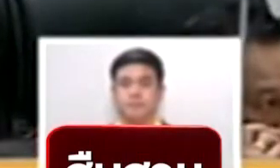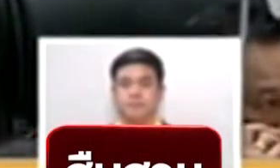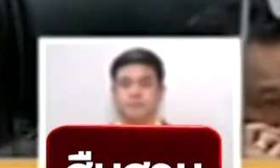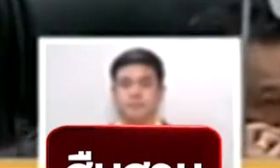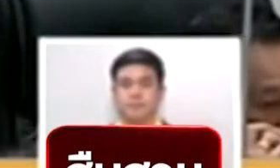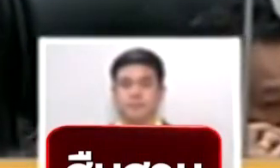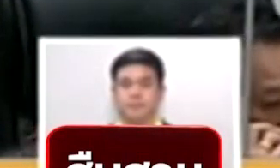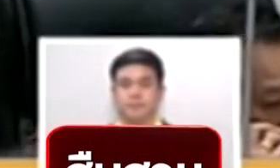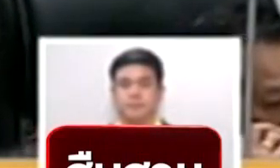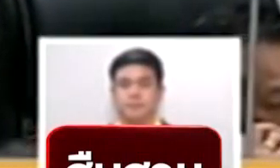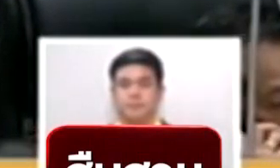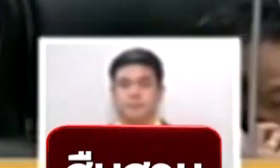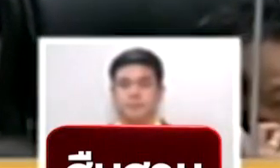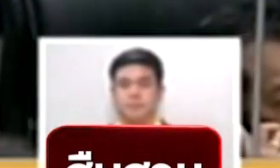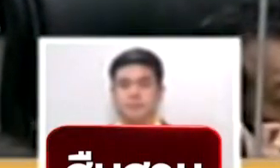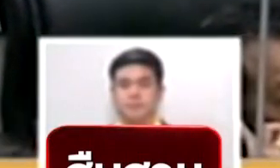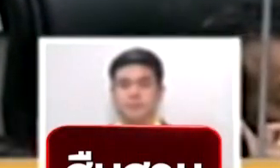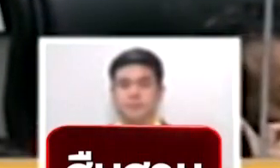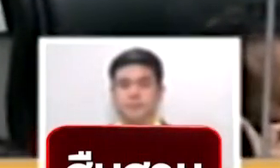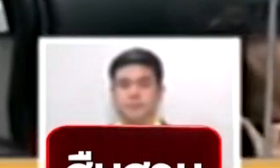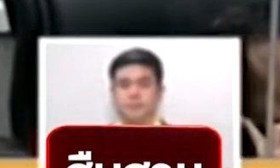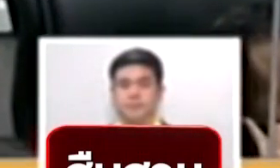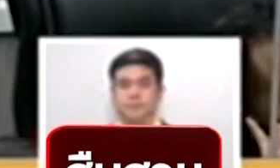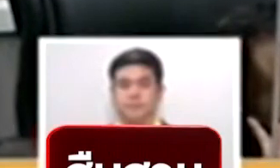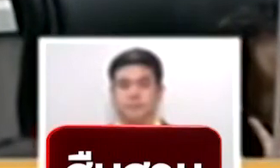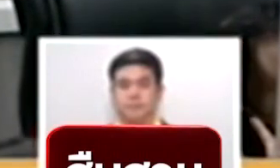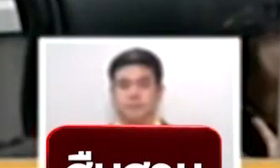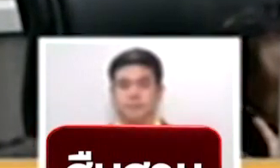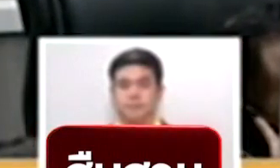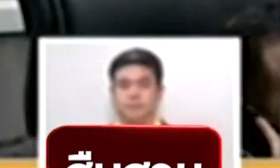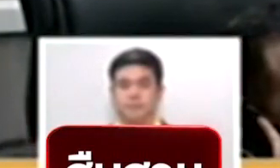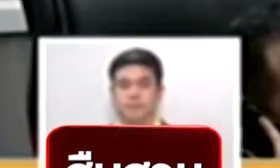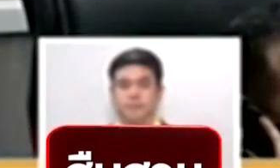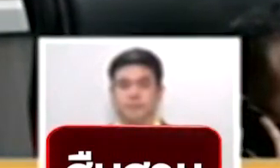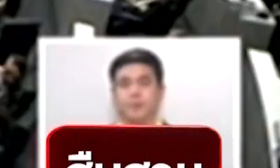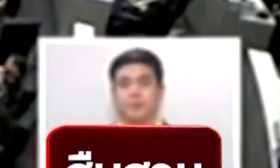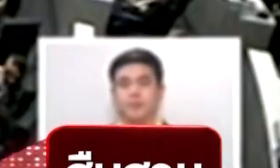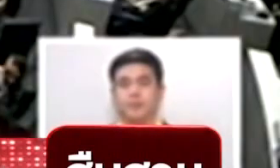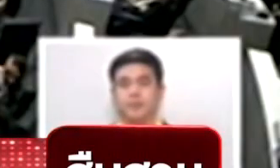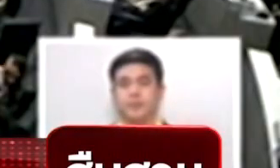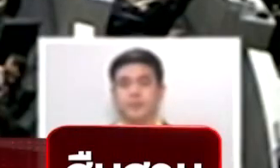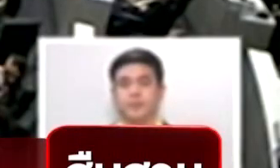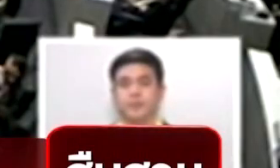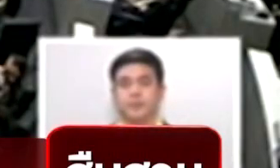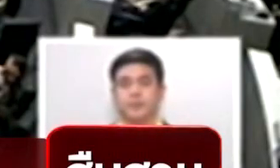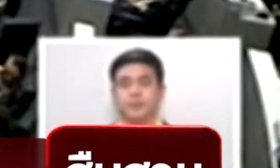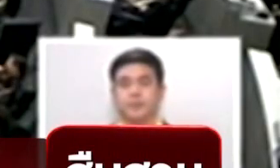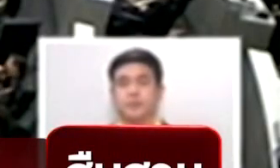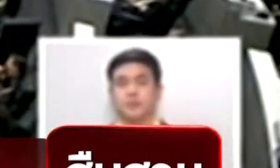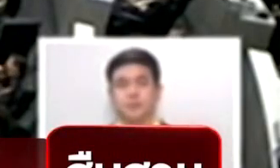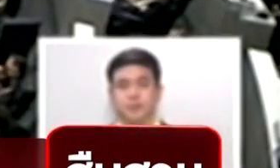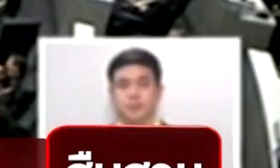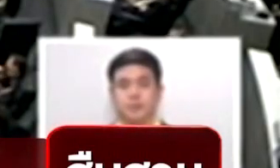จารณาและลงมติร่างพระราชบัญญัติเหรียญราชรุจิรัชกาลที่10จากการไต่สวนข้อเท็จจริงฟังได้ว่